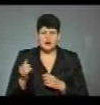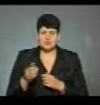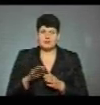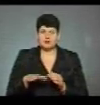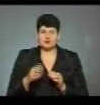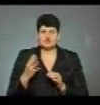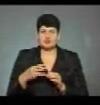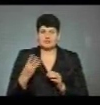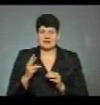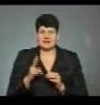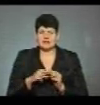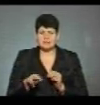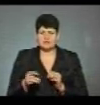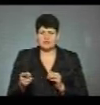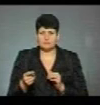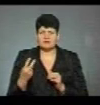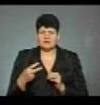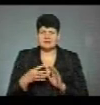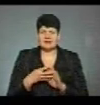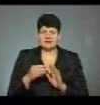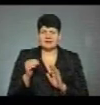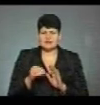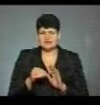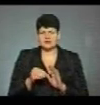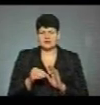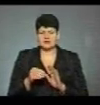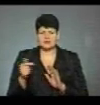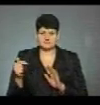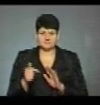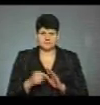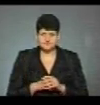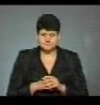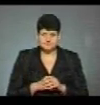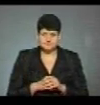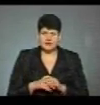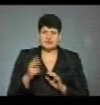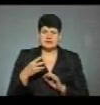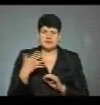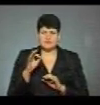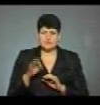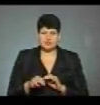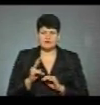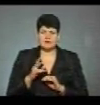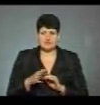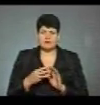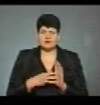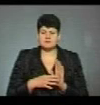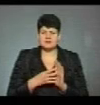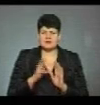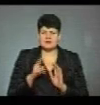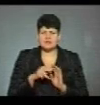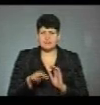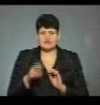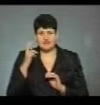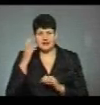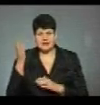43 квадратних метрів в Тернополі, вартістю 29 978 гривень. 25% квартири на 89 квадратних метрів